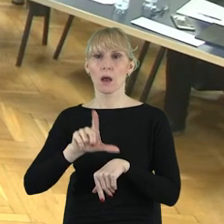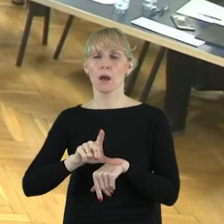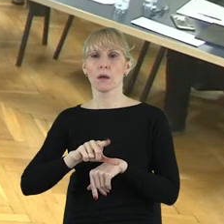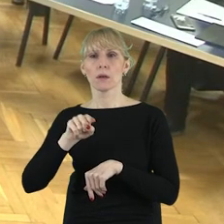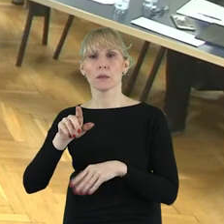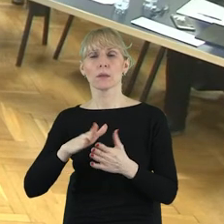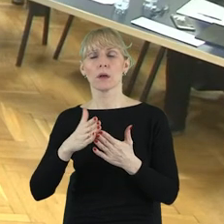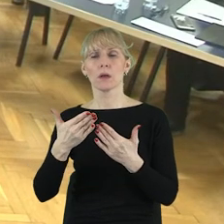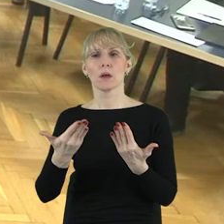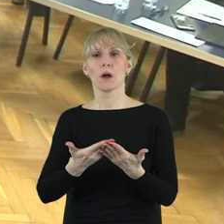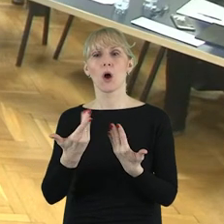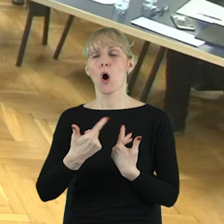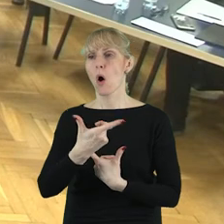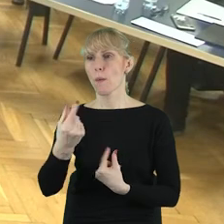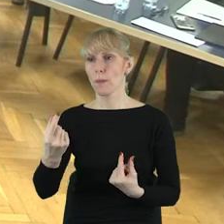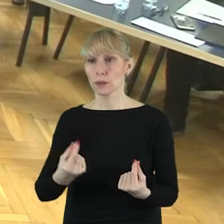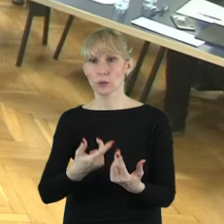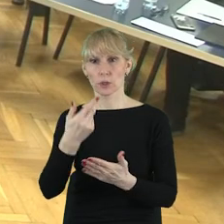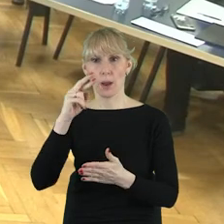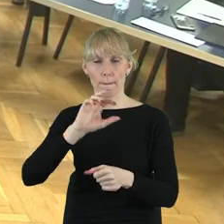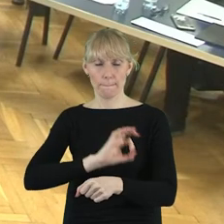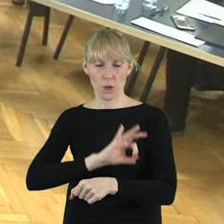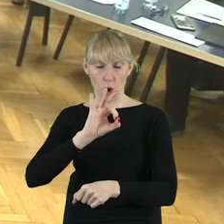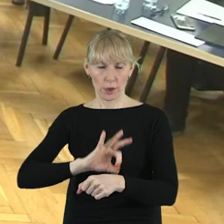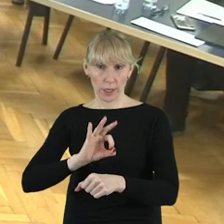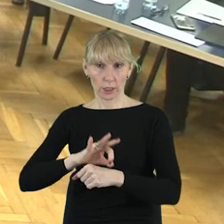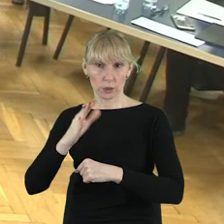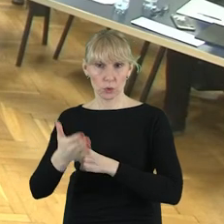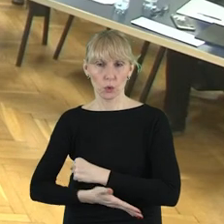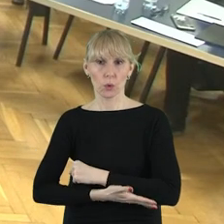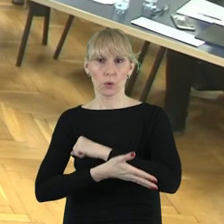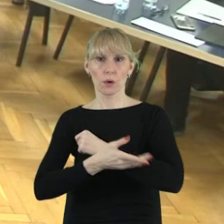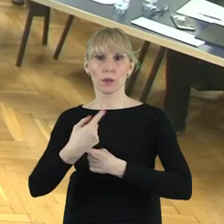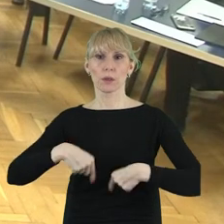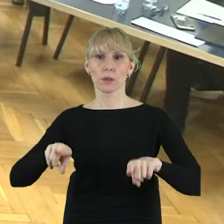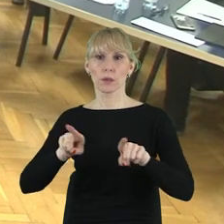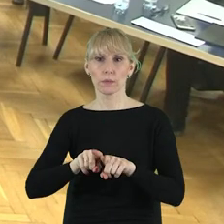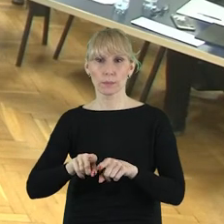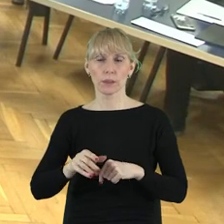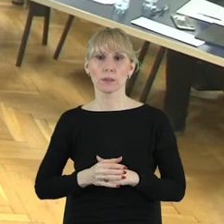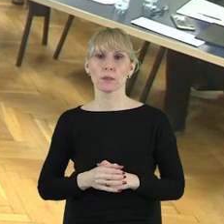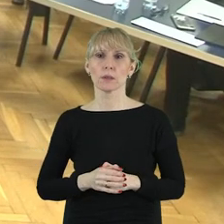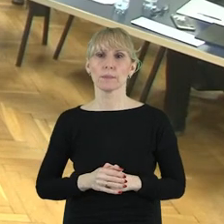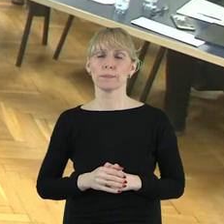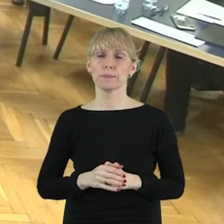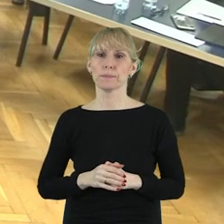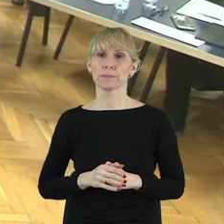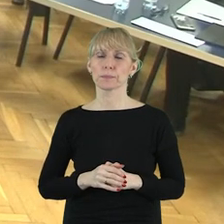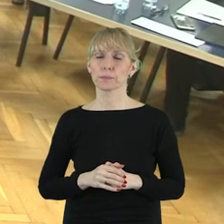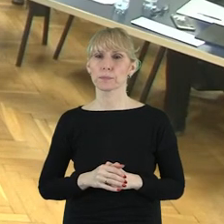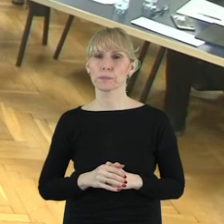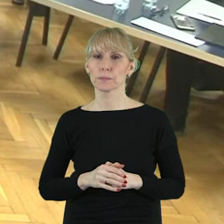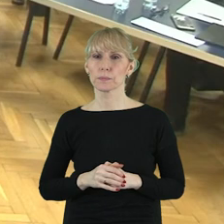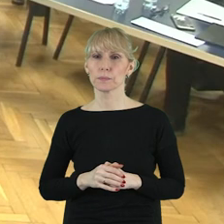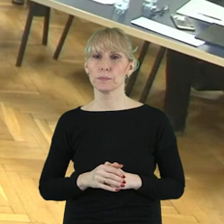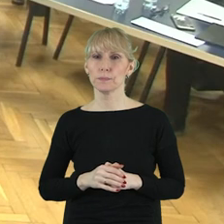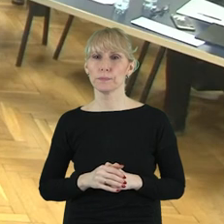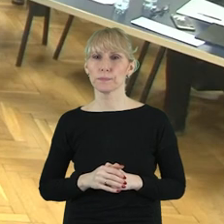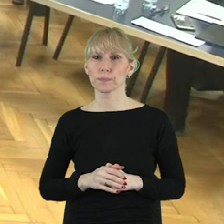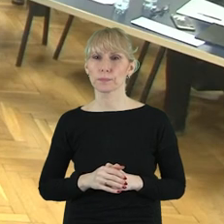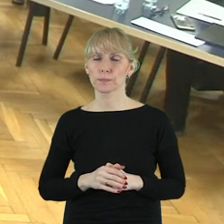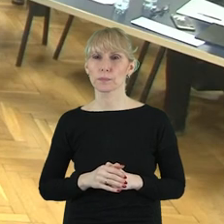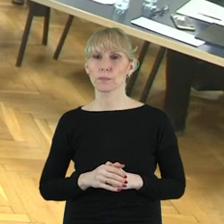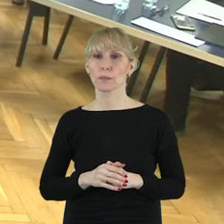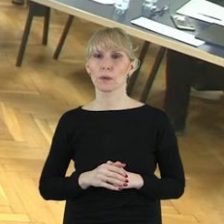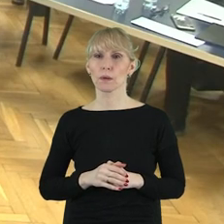to metoda realizowania projektów w oparciu o partnerstwo sektora publicznego, społecznego i gospodarczego z oddolnym systemem podejmowania decyzji.